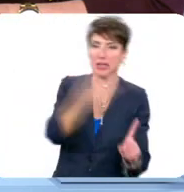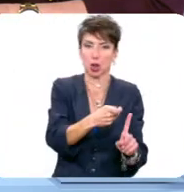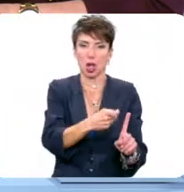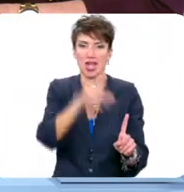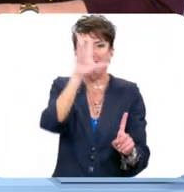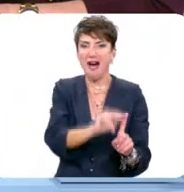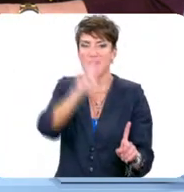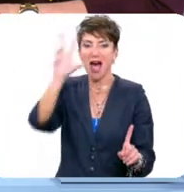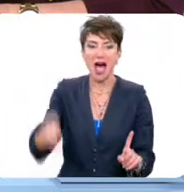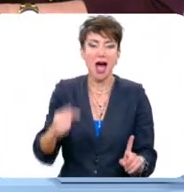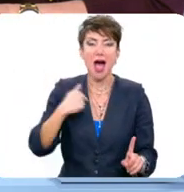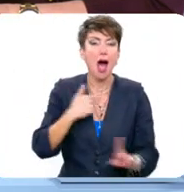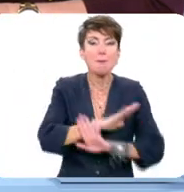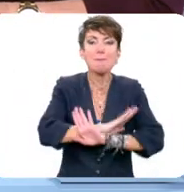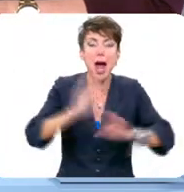είμαι χαροκαμένη.